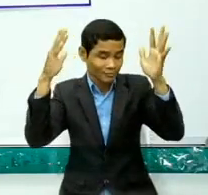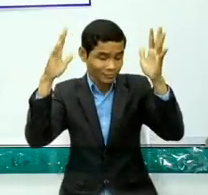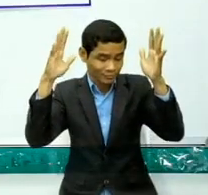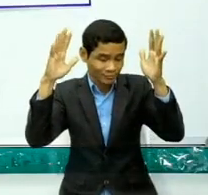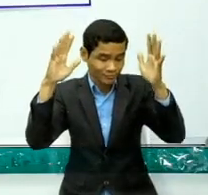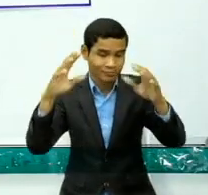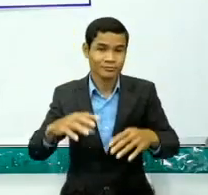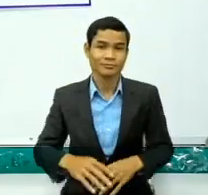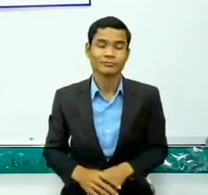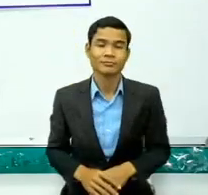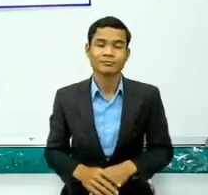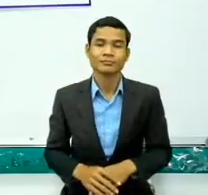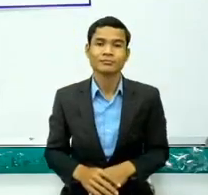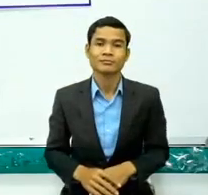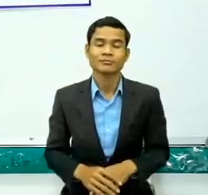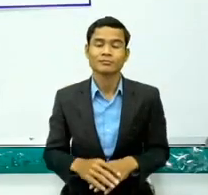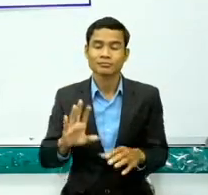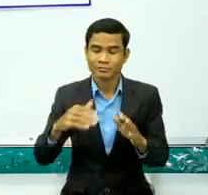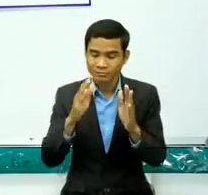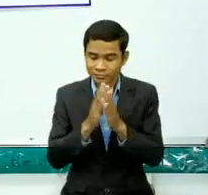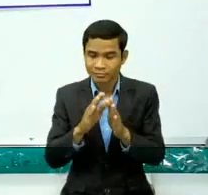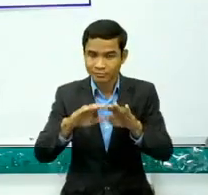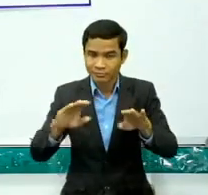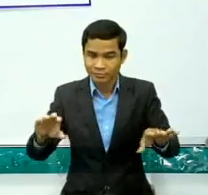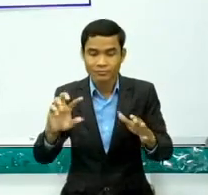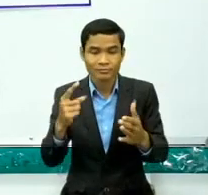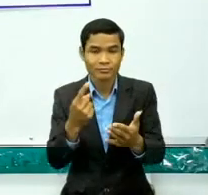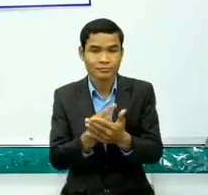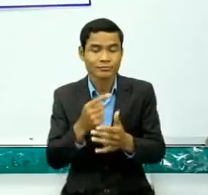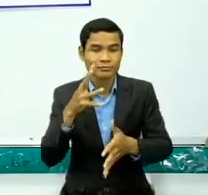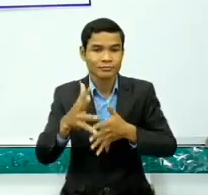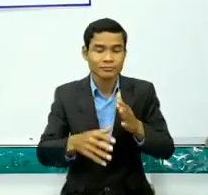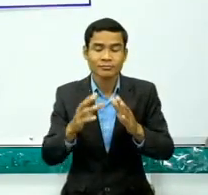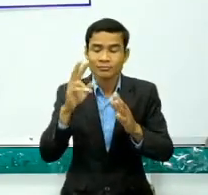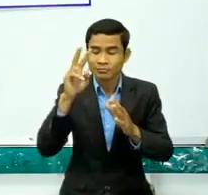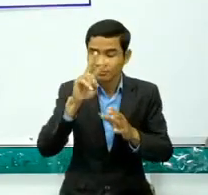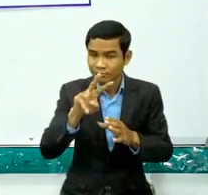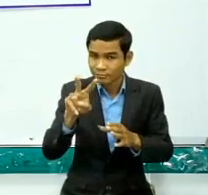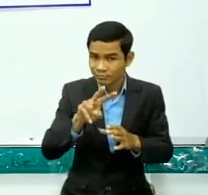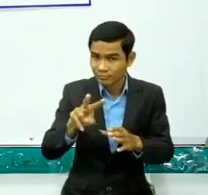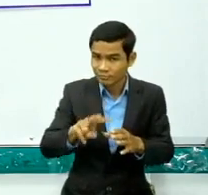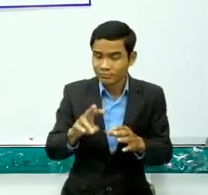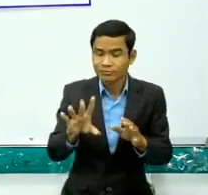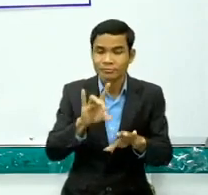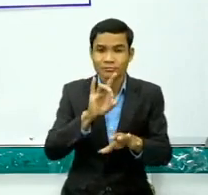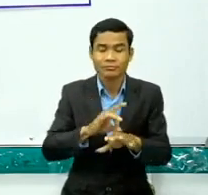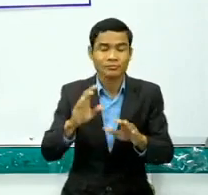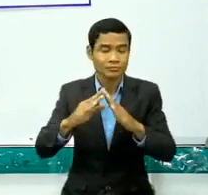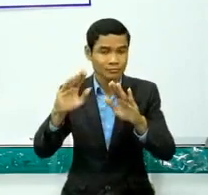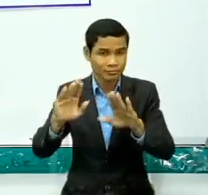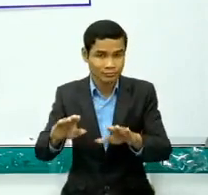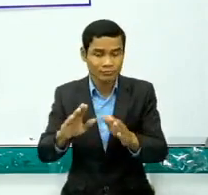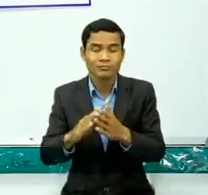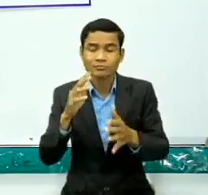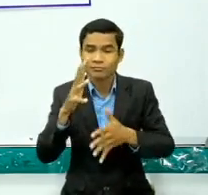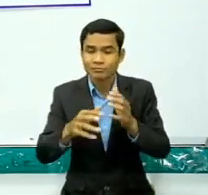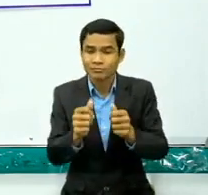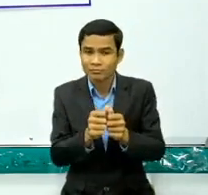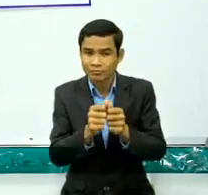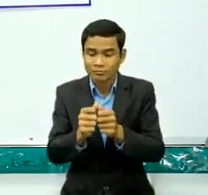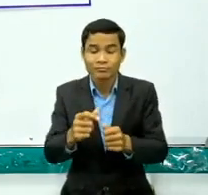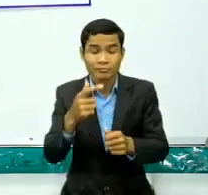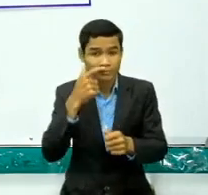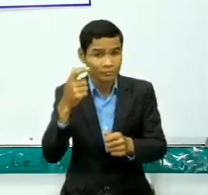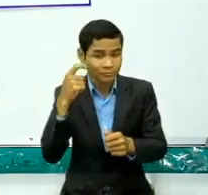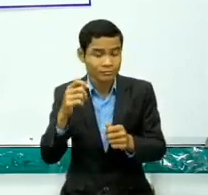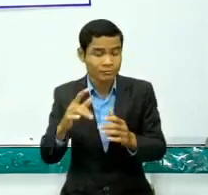លើអបអរសាទរចាអរគុណកូនកូនដែលបានចូលរួមអានអត្ថបទណាអញ្ចឹងពេលដែលនៅផ្ទះកូនកូនអានជាមួយប៉ាម៉ាក់និងប